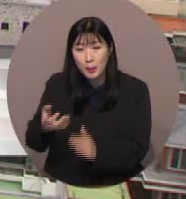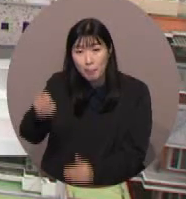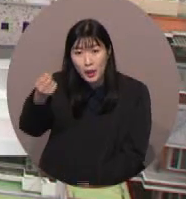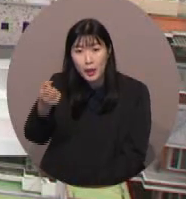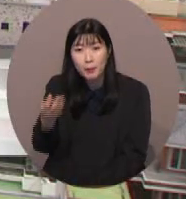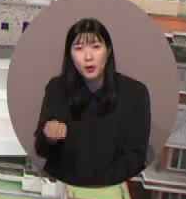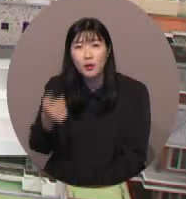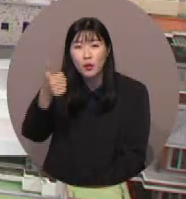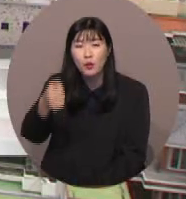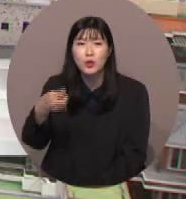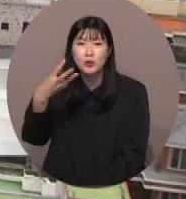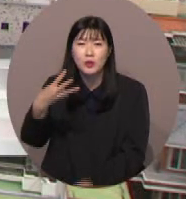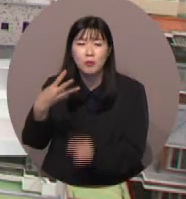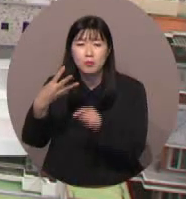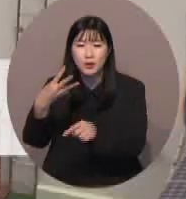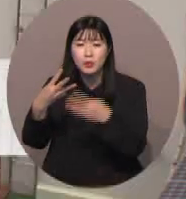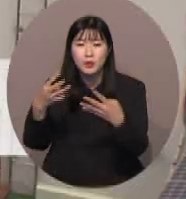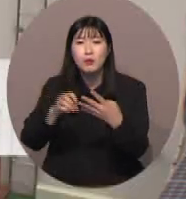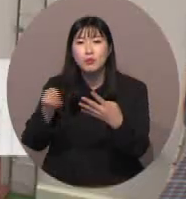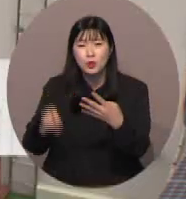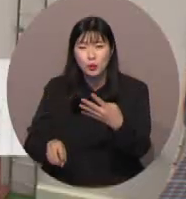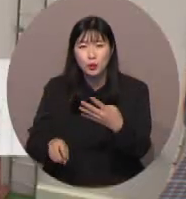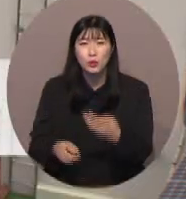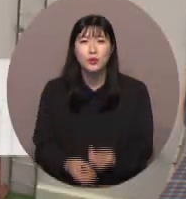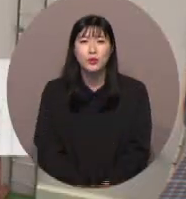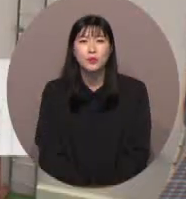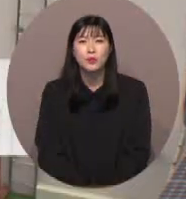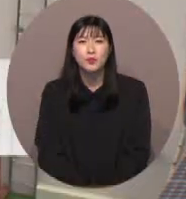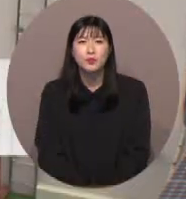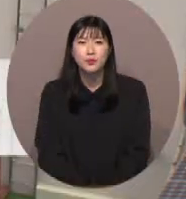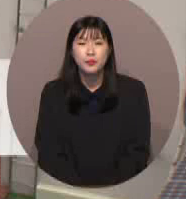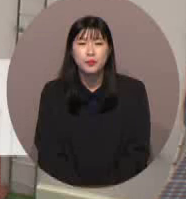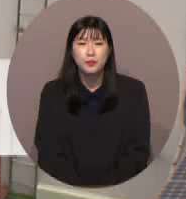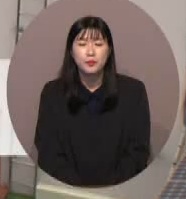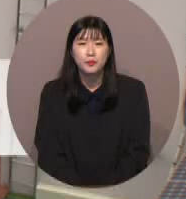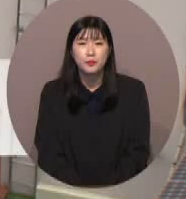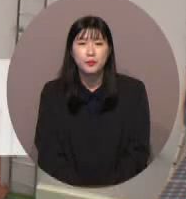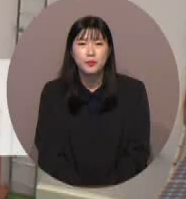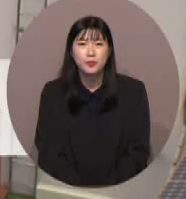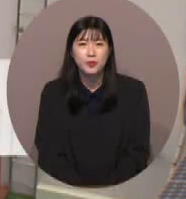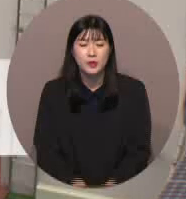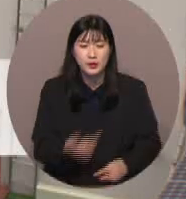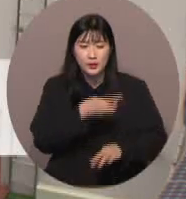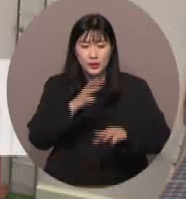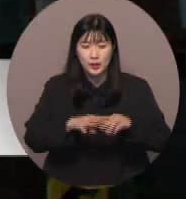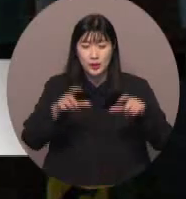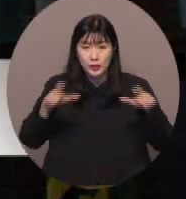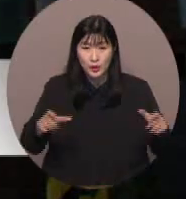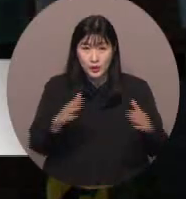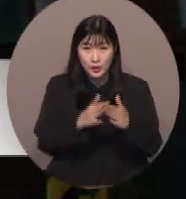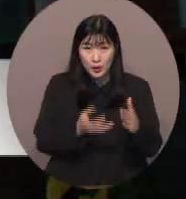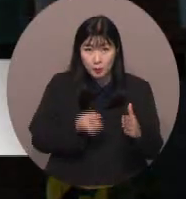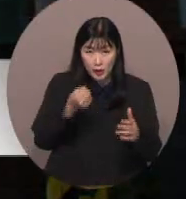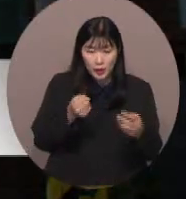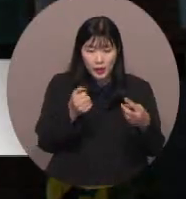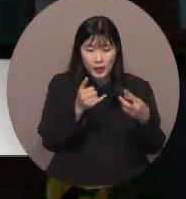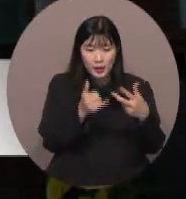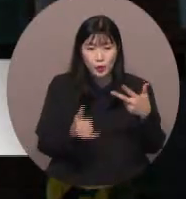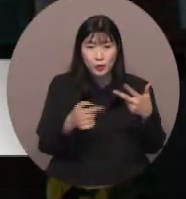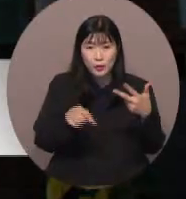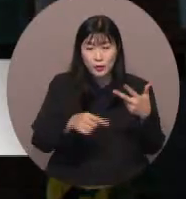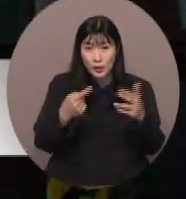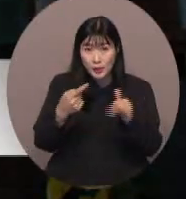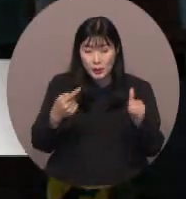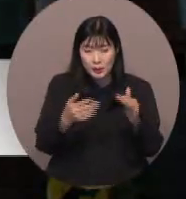주택수유율은 53.4%로 대전 다음으로 낮았습니다 대전의 주택 소유자 7명 중 1명은